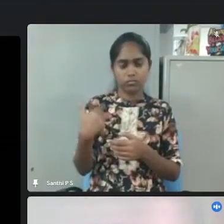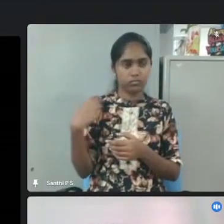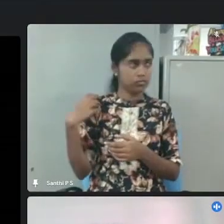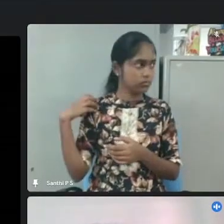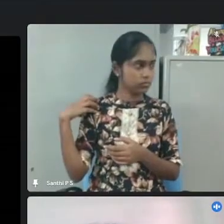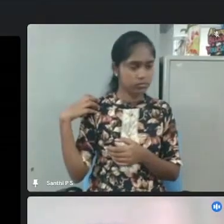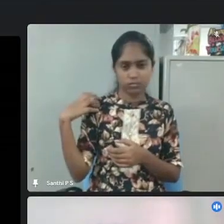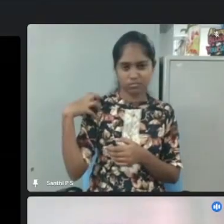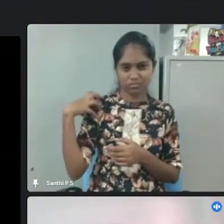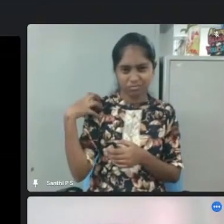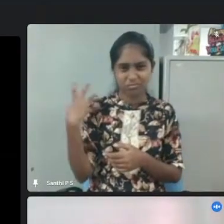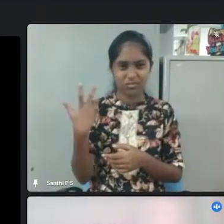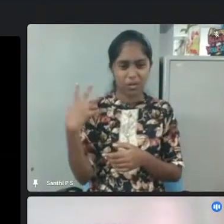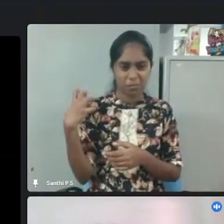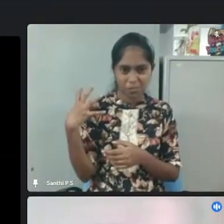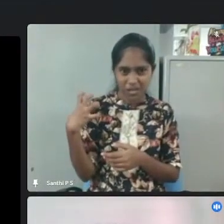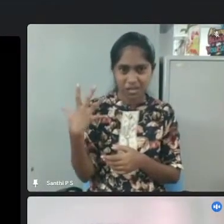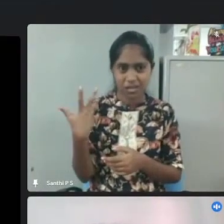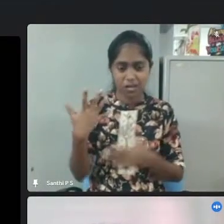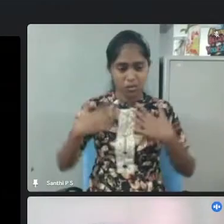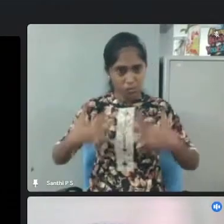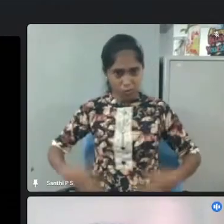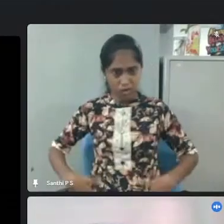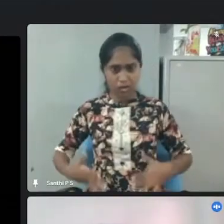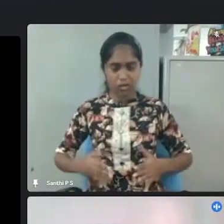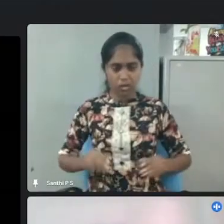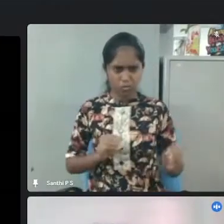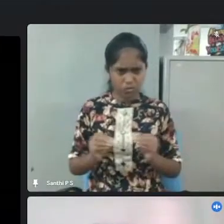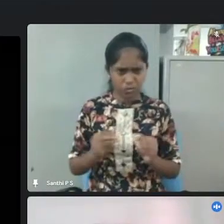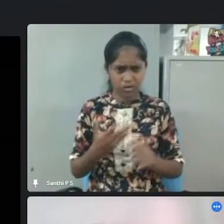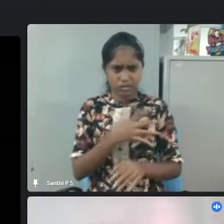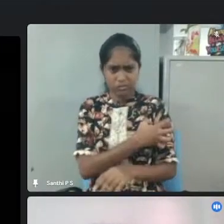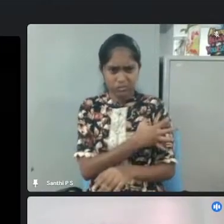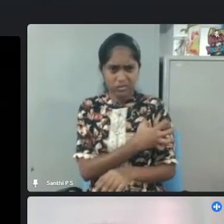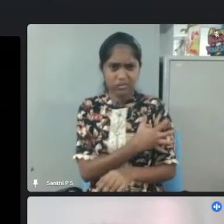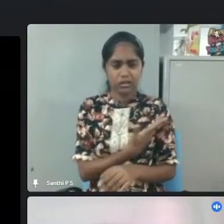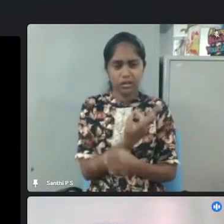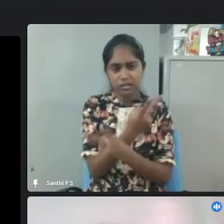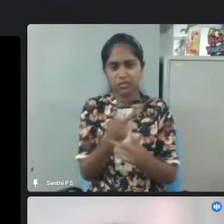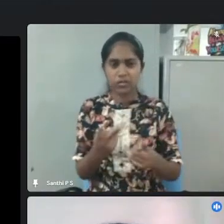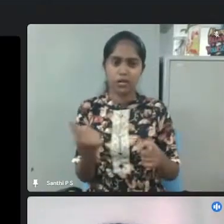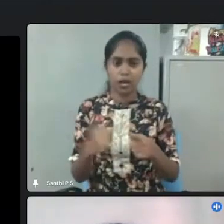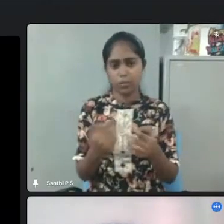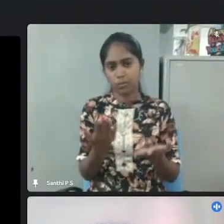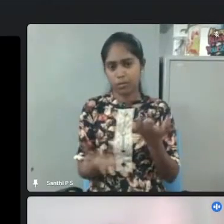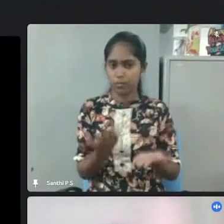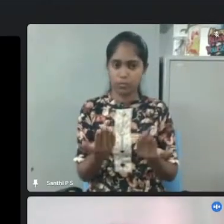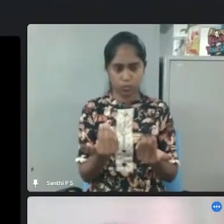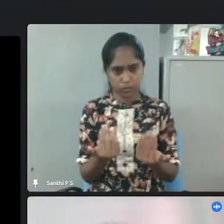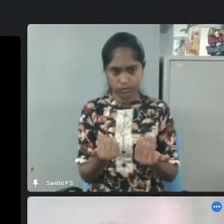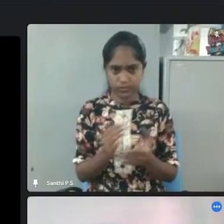സ്പാസ്റ്റിസിറ്റി അല്ലെങ്കിൽ ഇറുക്കം കൂടി വരാം, അങ്ങനെ കൂടുതൽ പ്രശ്നങ്ങൾ ഉണ്ടാകാനും സന്ധികൾ ചുരുങ്ങിപ്പോകാനും ഒക്കെയുള്ള സാധ്യതകൾ